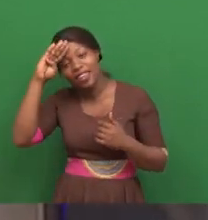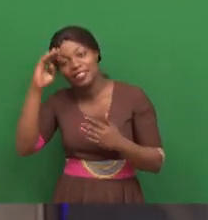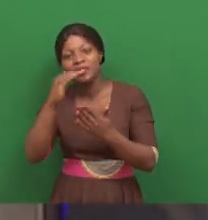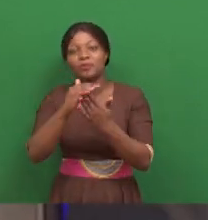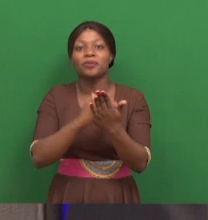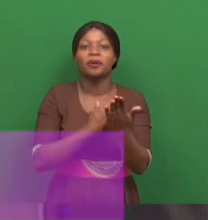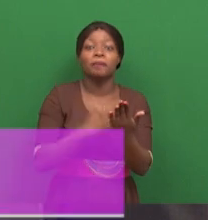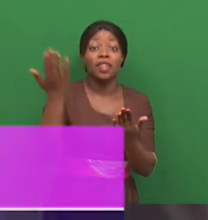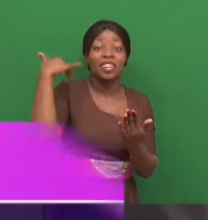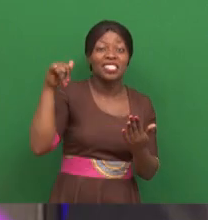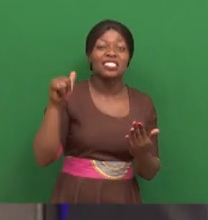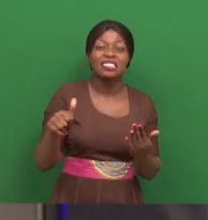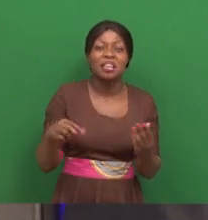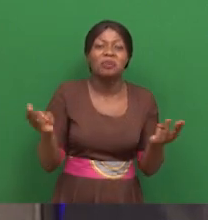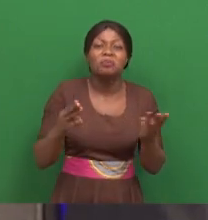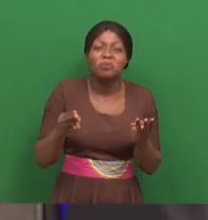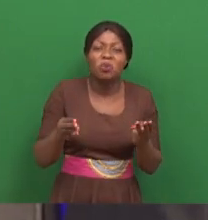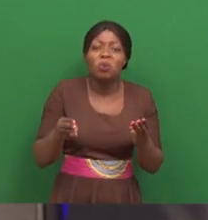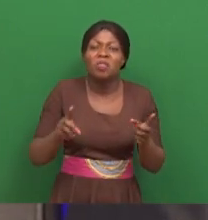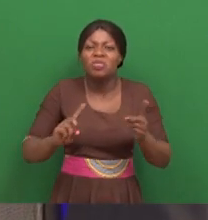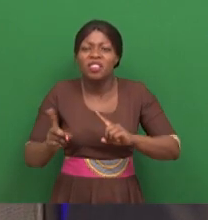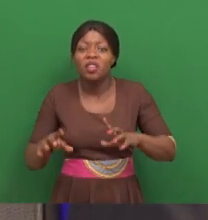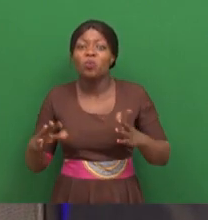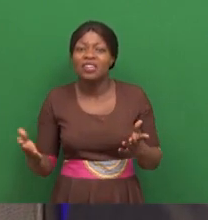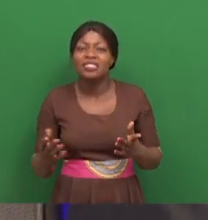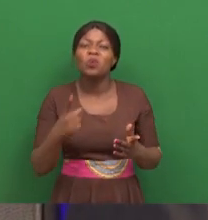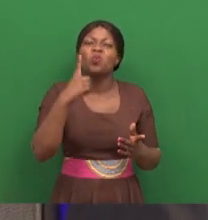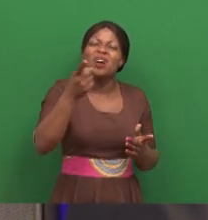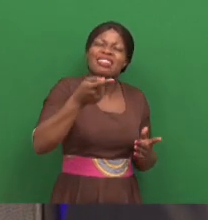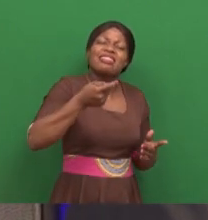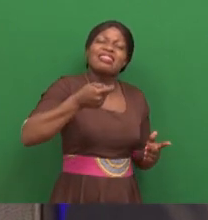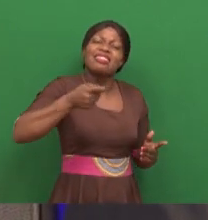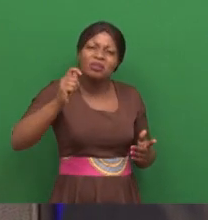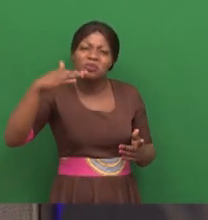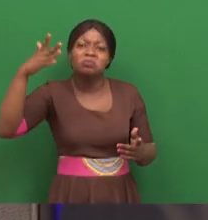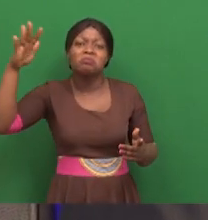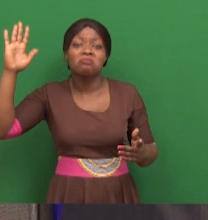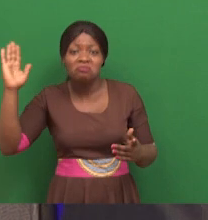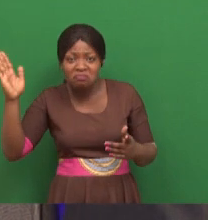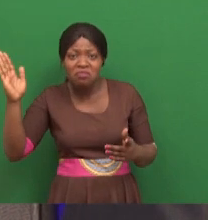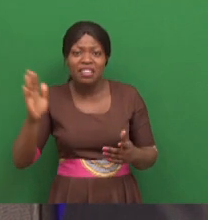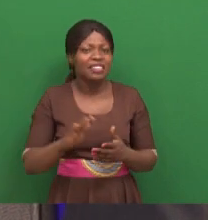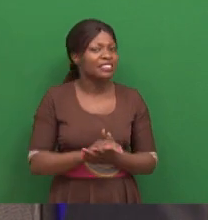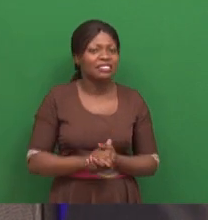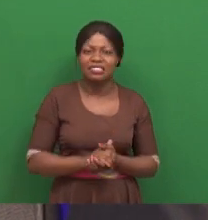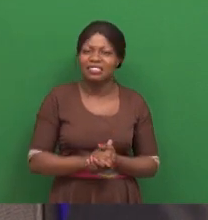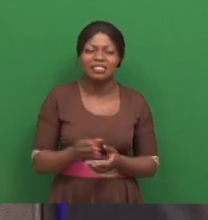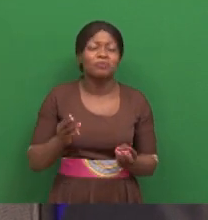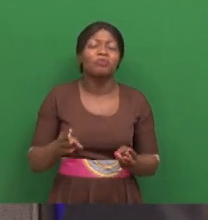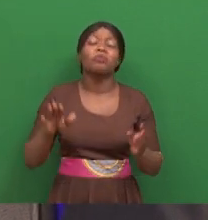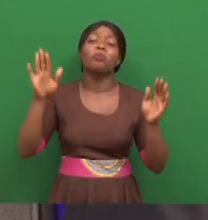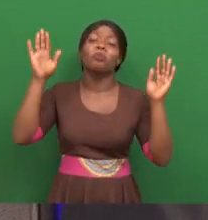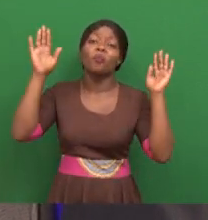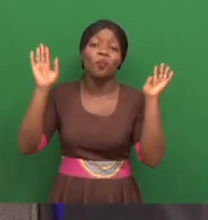vadikani. Gore rapera pakafa vanhu vanosvika ivo 1952. 2018 mirwi